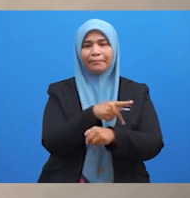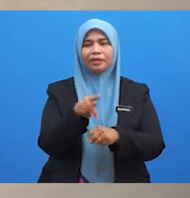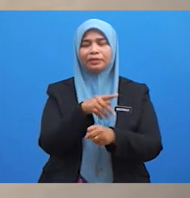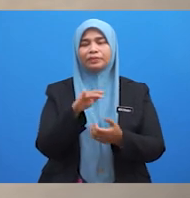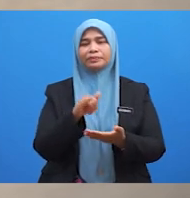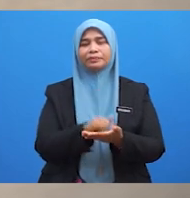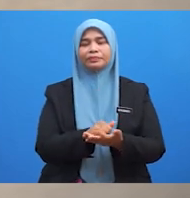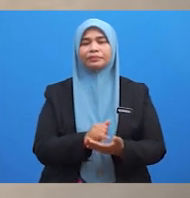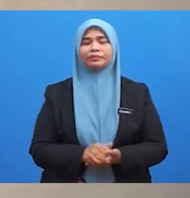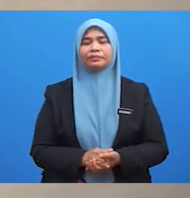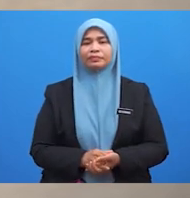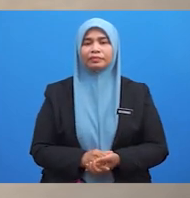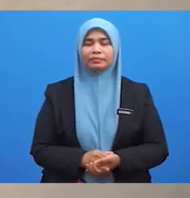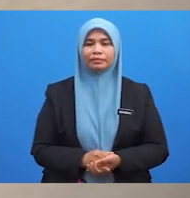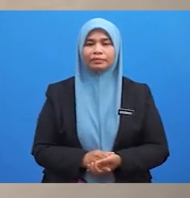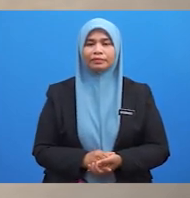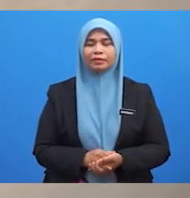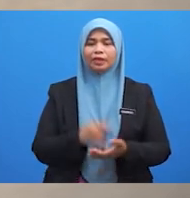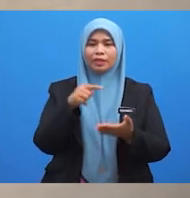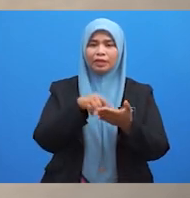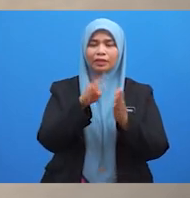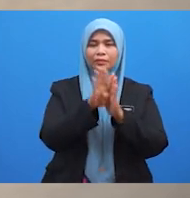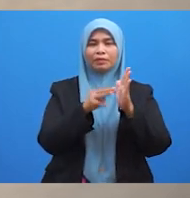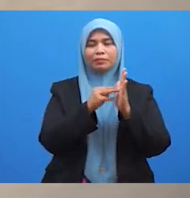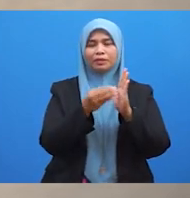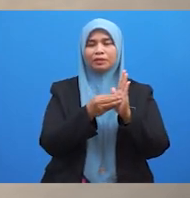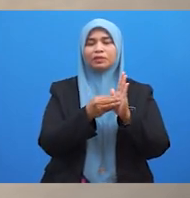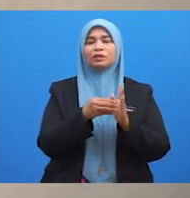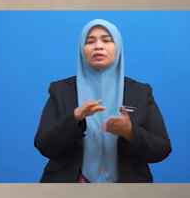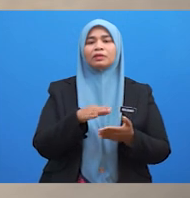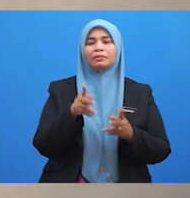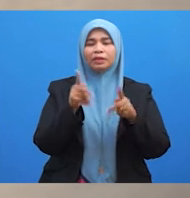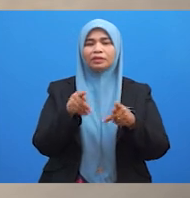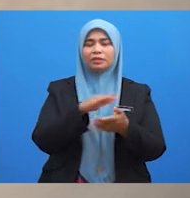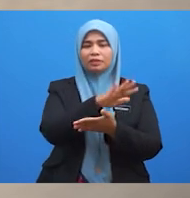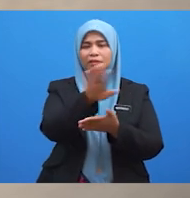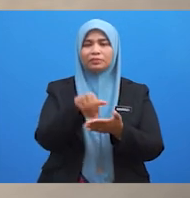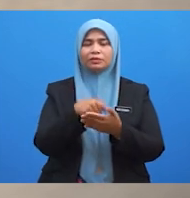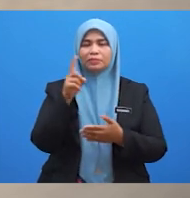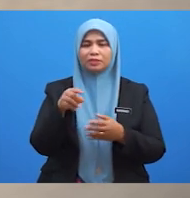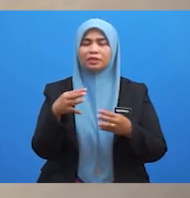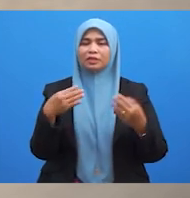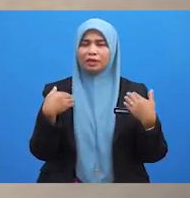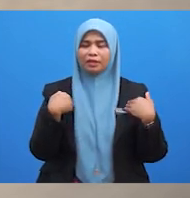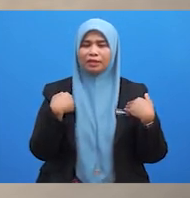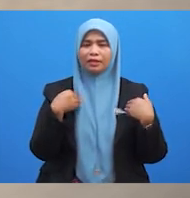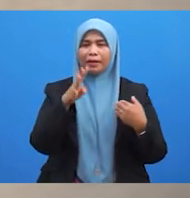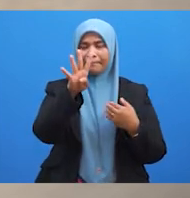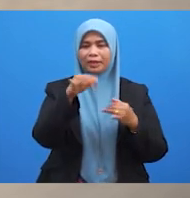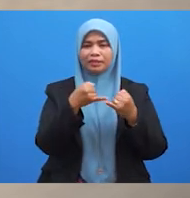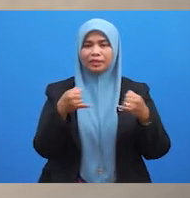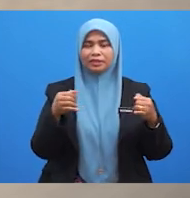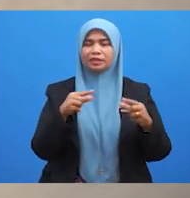semua hasilkan. Ini bermakna pelajar harus mewujudkan 4 jenis gaya